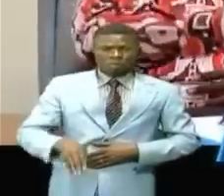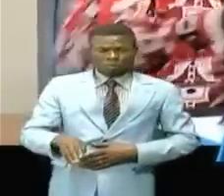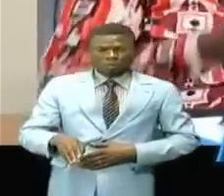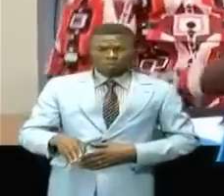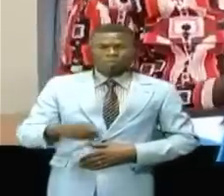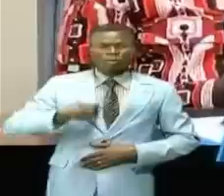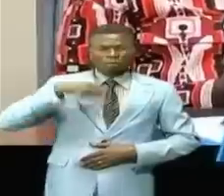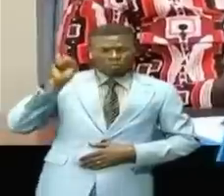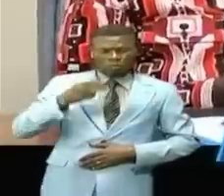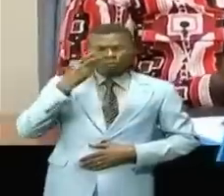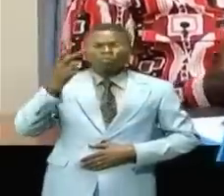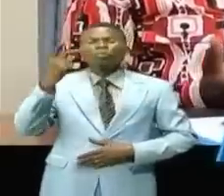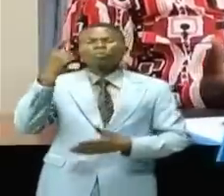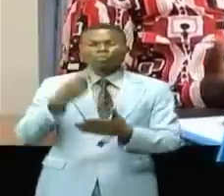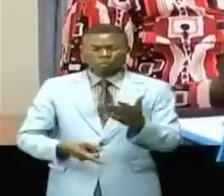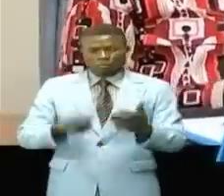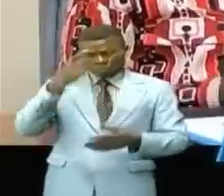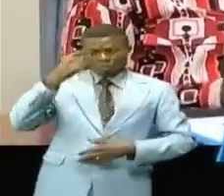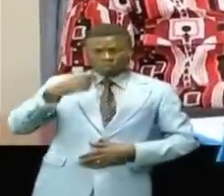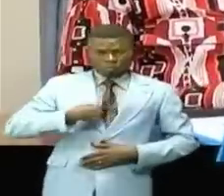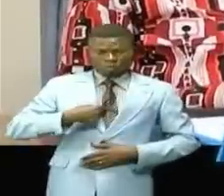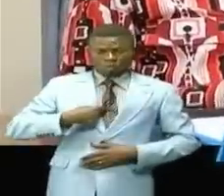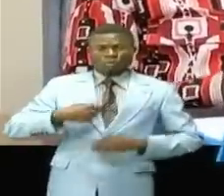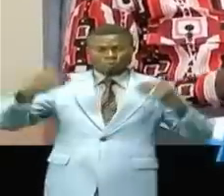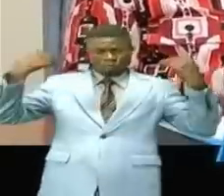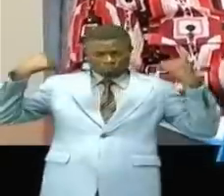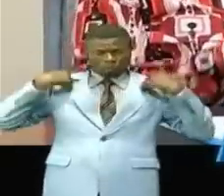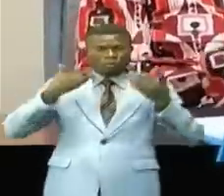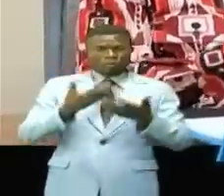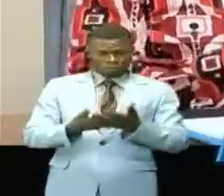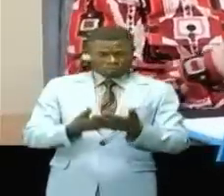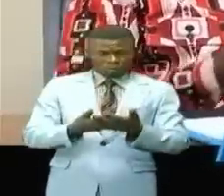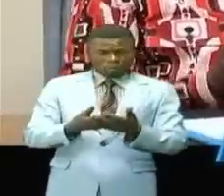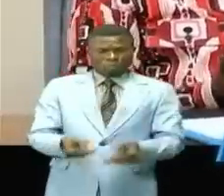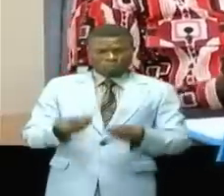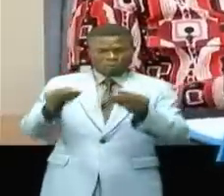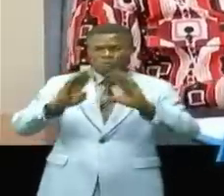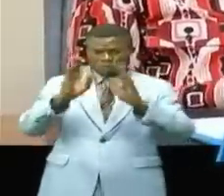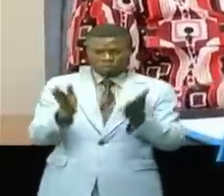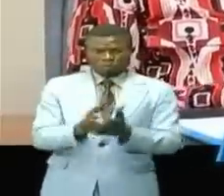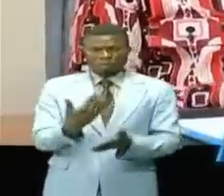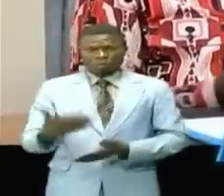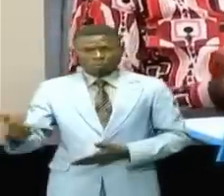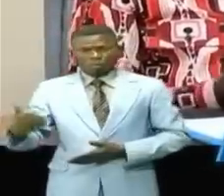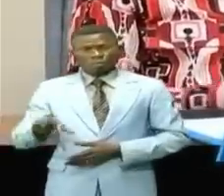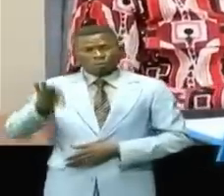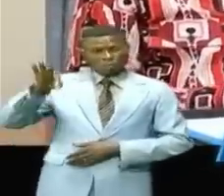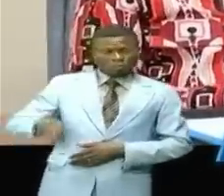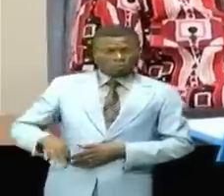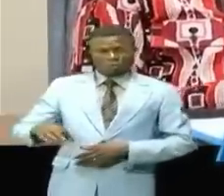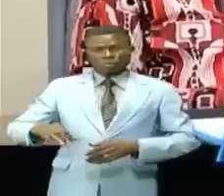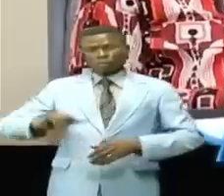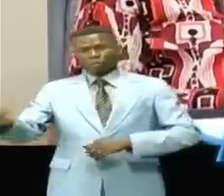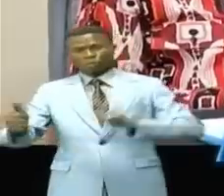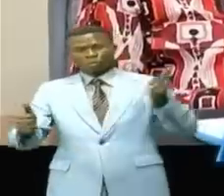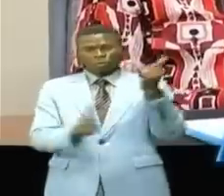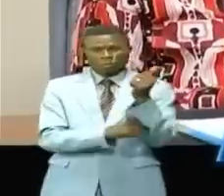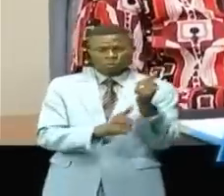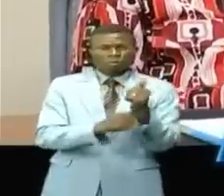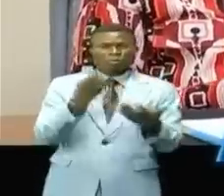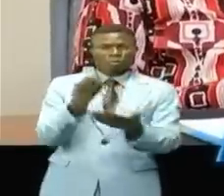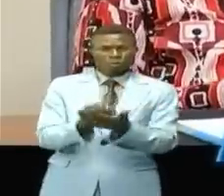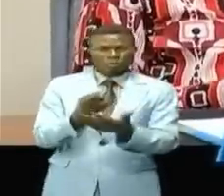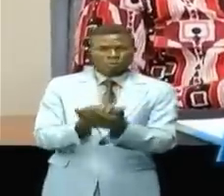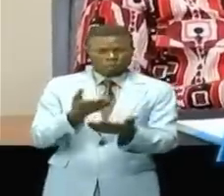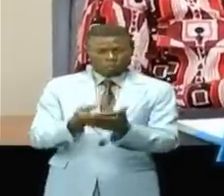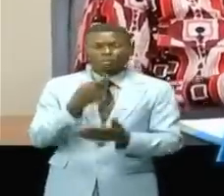que je vois derrière? C'est que pour moi, en tant qu'opérateur économique, lorsque je dois mettre tous les différents éléments de l'avantage concurrentiel ou de l'avantage économique,